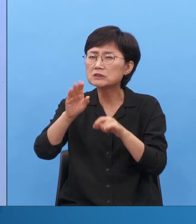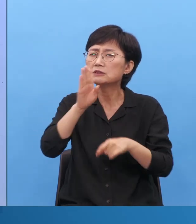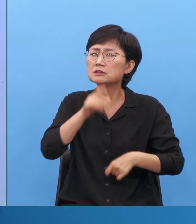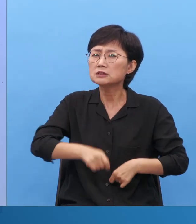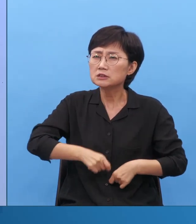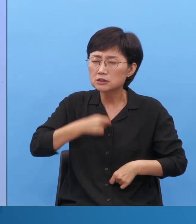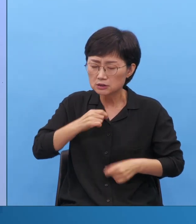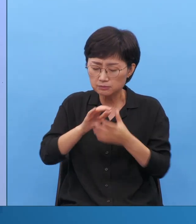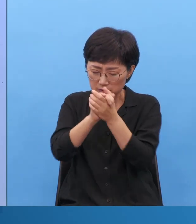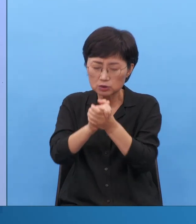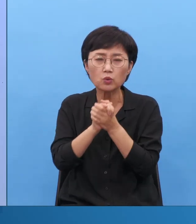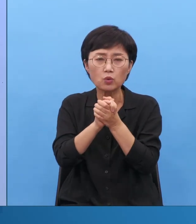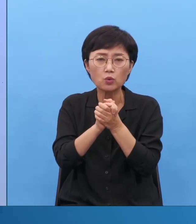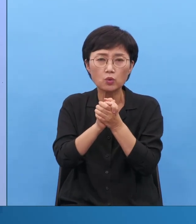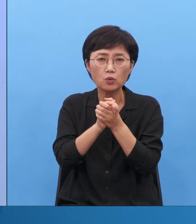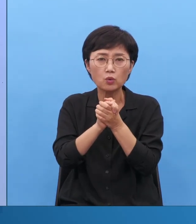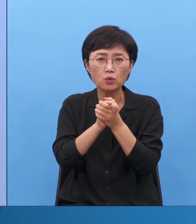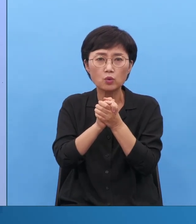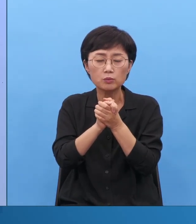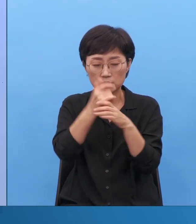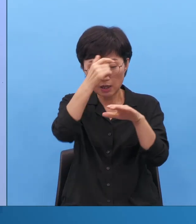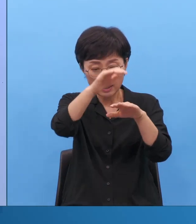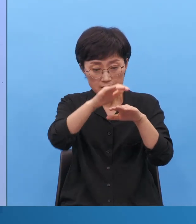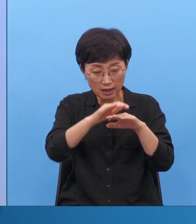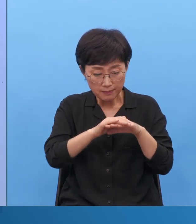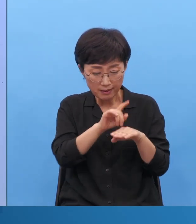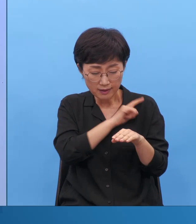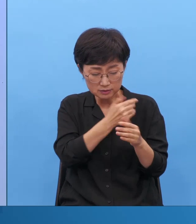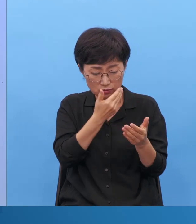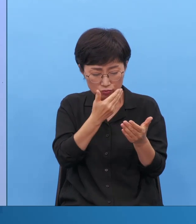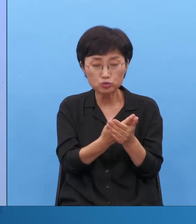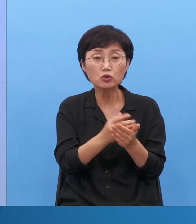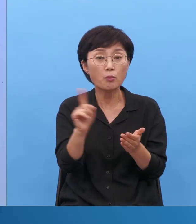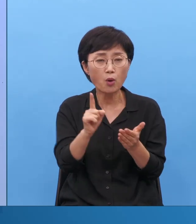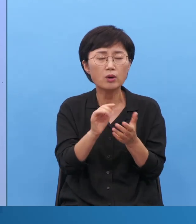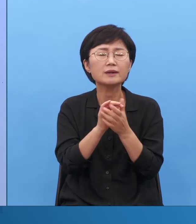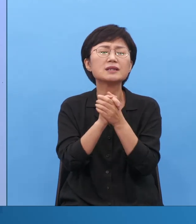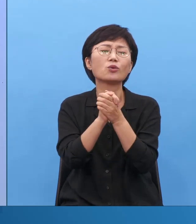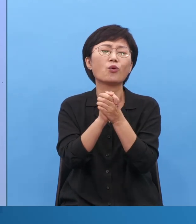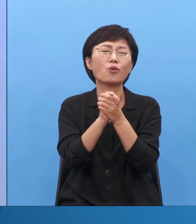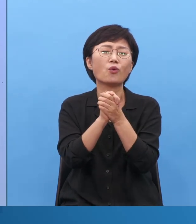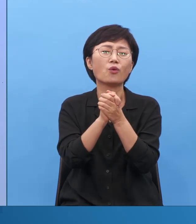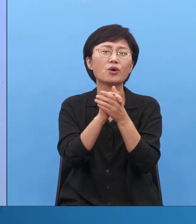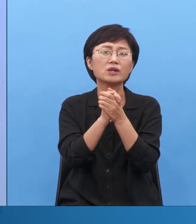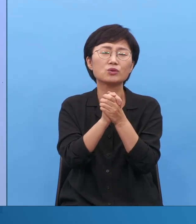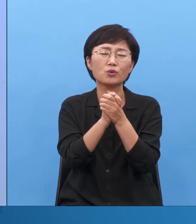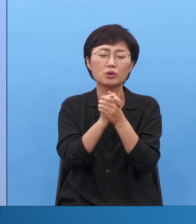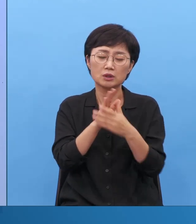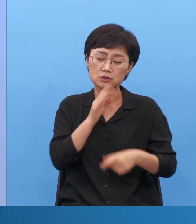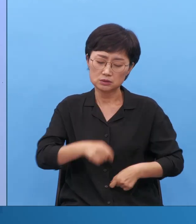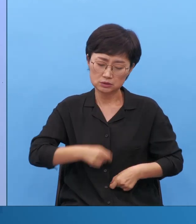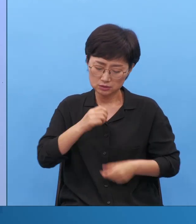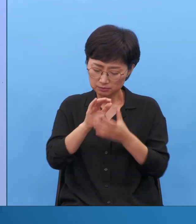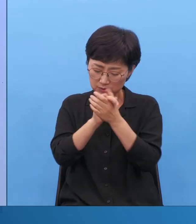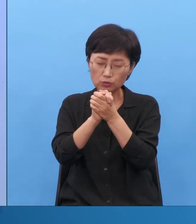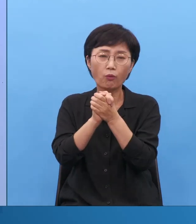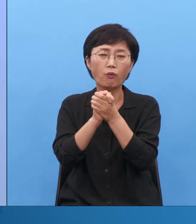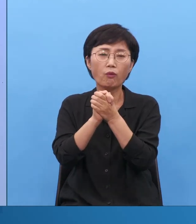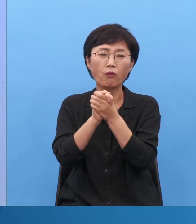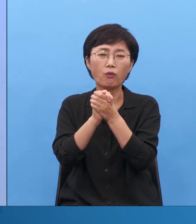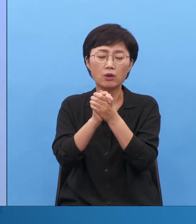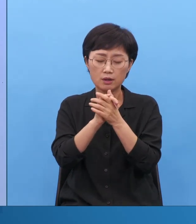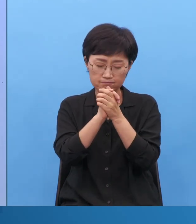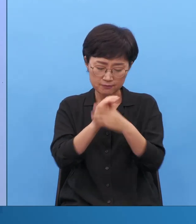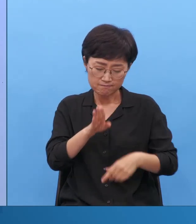중요해요. All these times, it's 내게 very 제일 important. 중요한 거 하나님께 기도할 수 있어요. And the most important thing that I can do is pray. 기도할 때